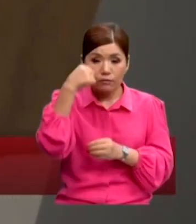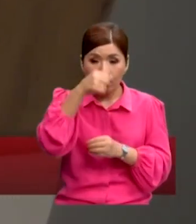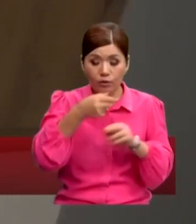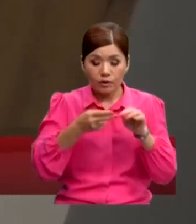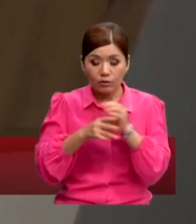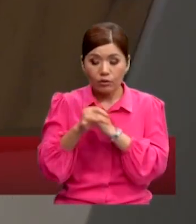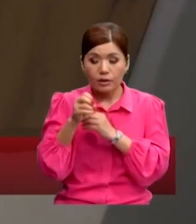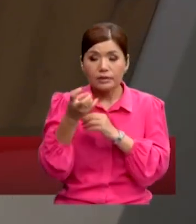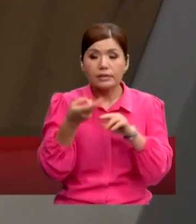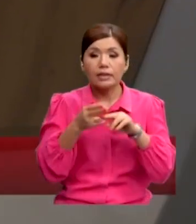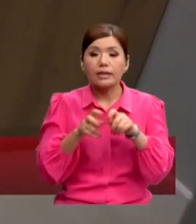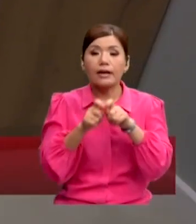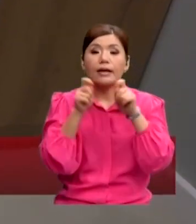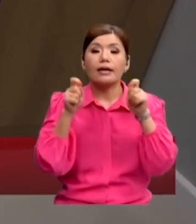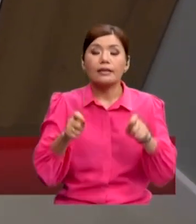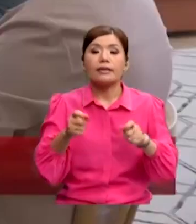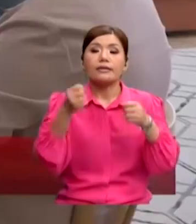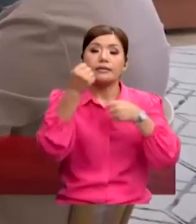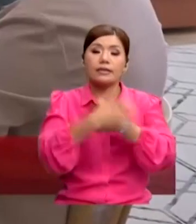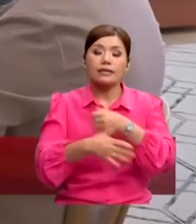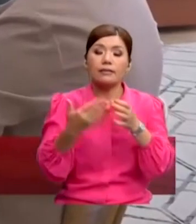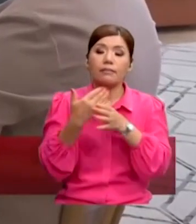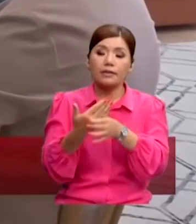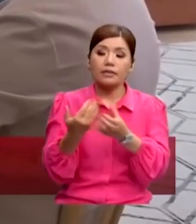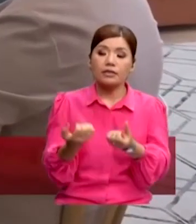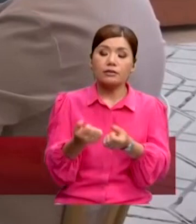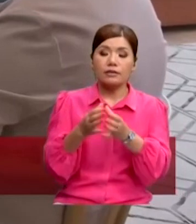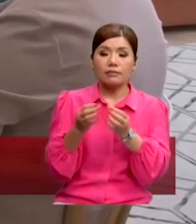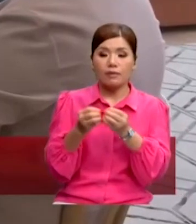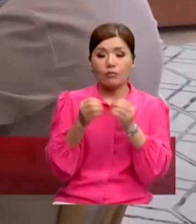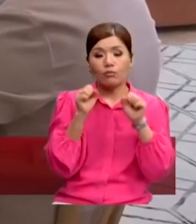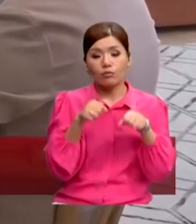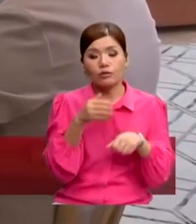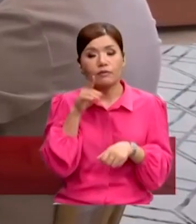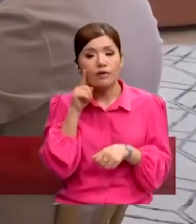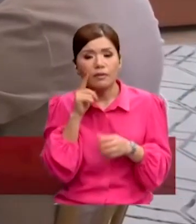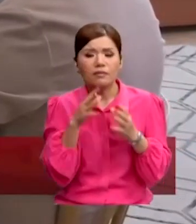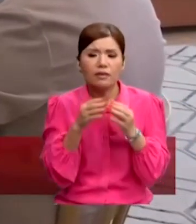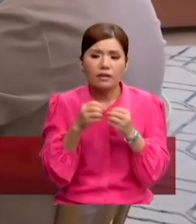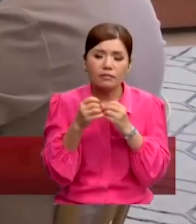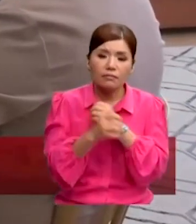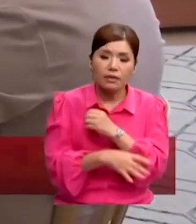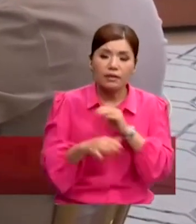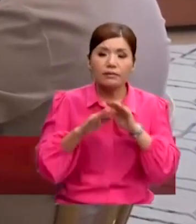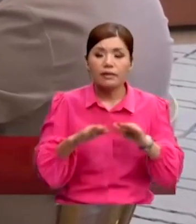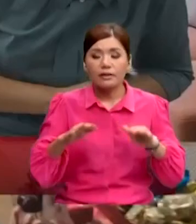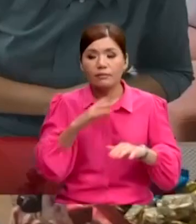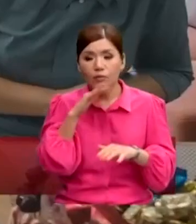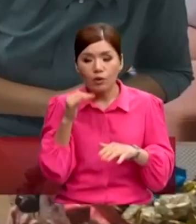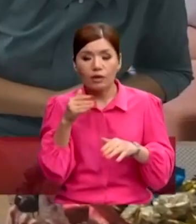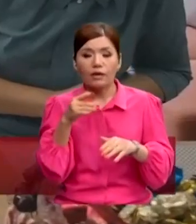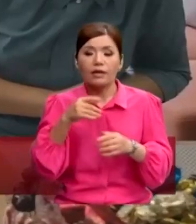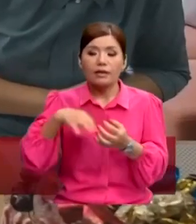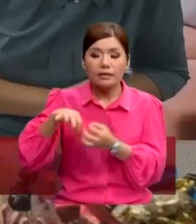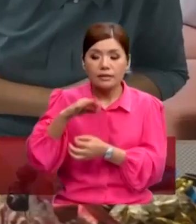детские деревни также открыли центр поддержки детей и семьи, куда могут обратиться малообеспеченные и многодетные семьи, приемные